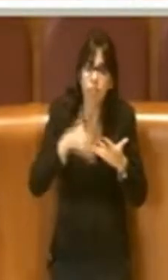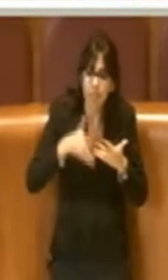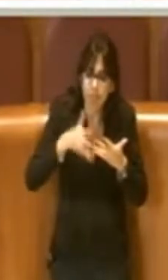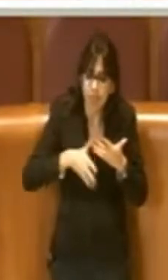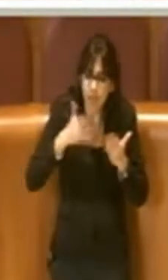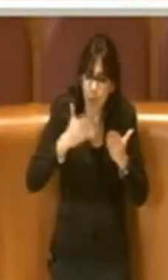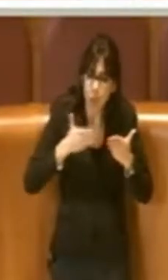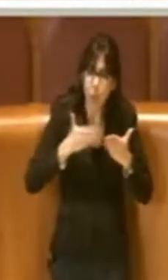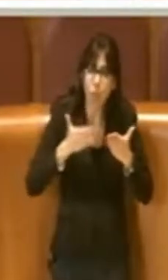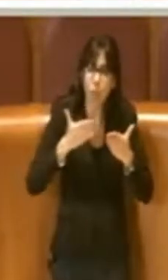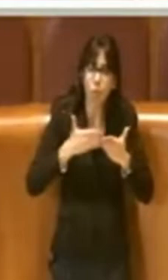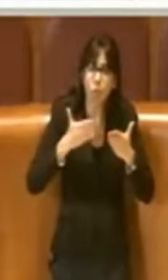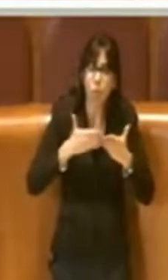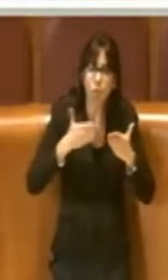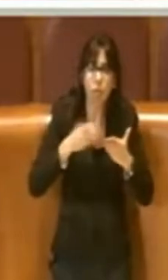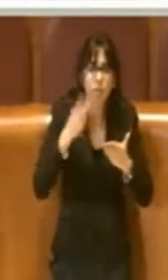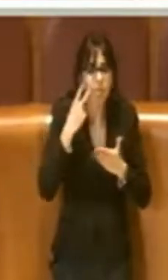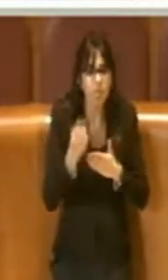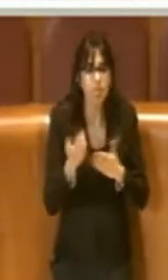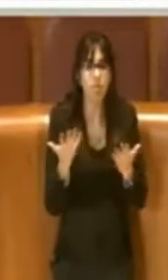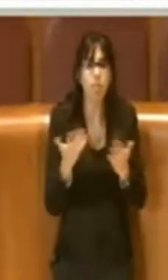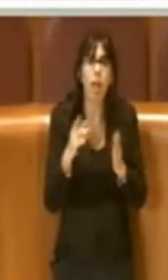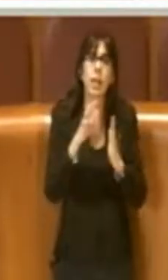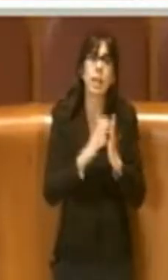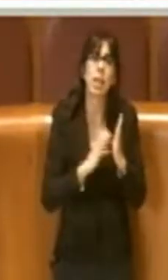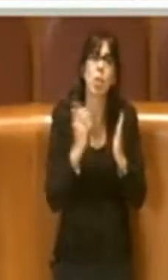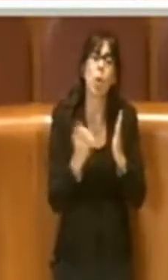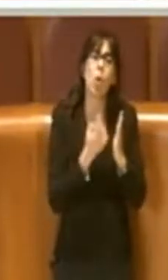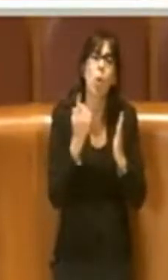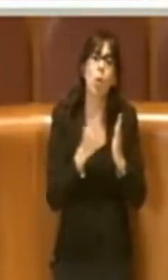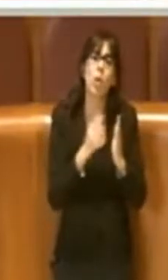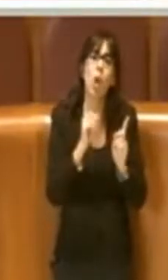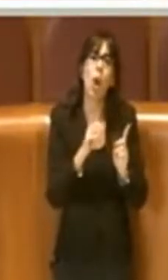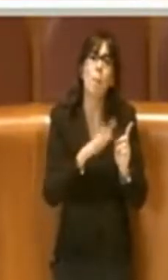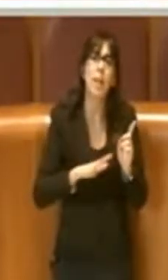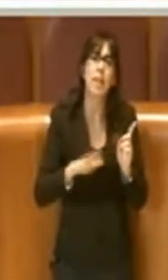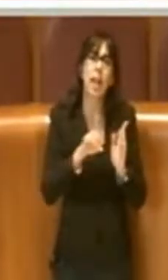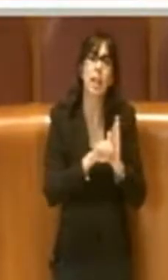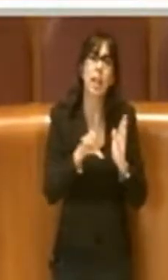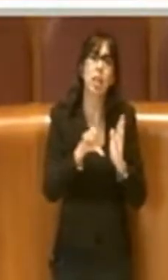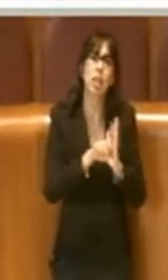che vanno dal testo unico ambientale, il decreto legislativo